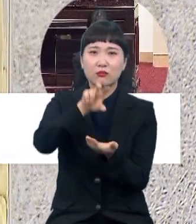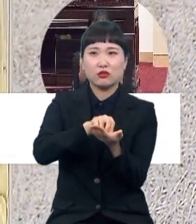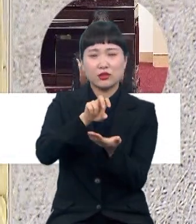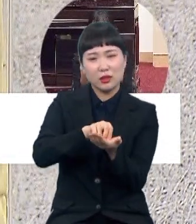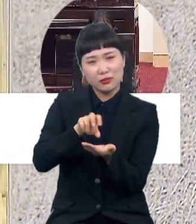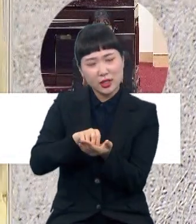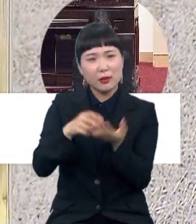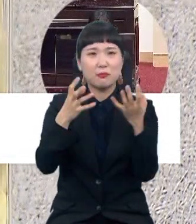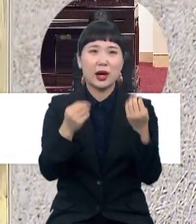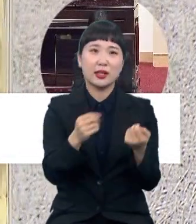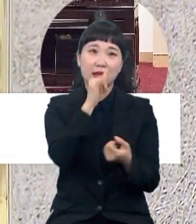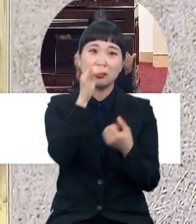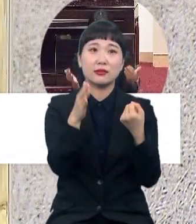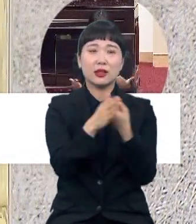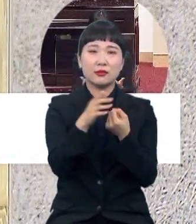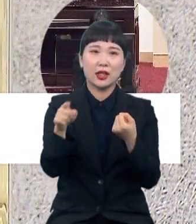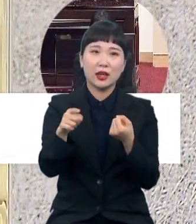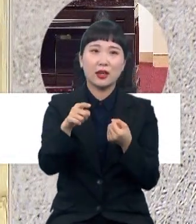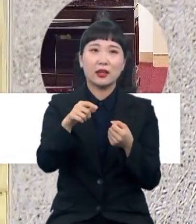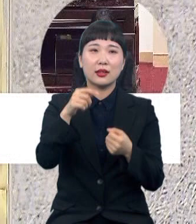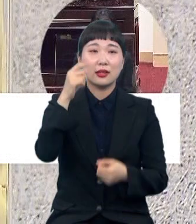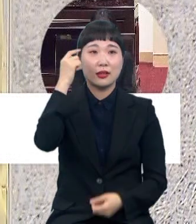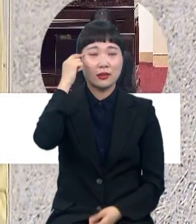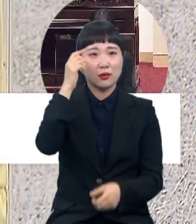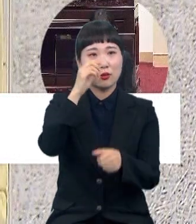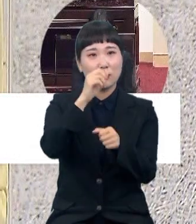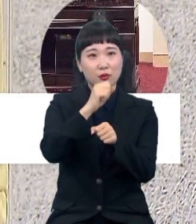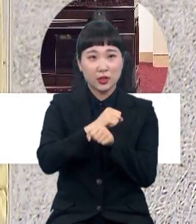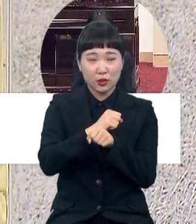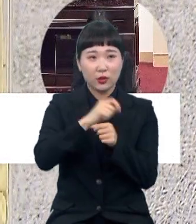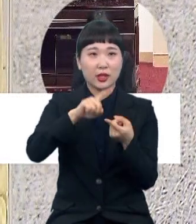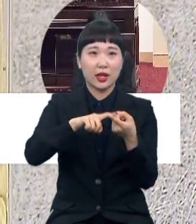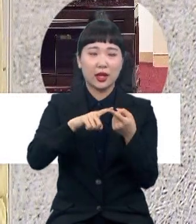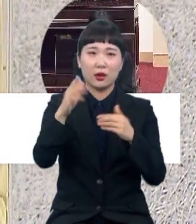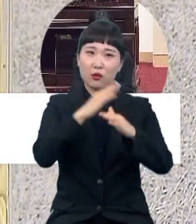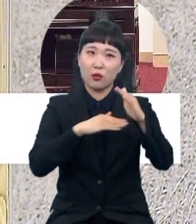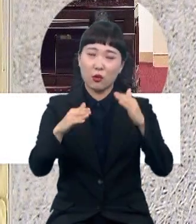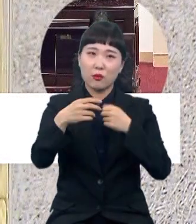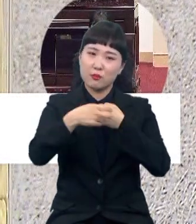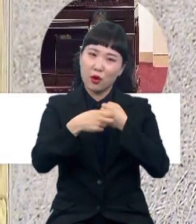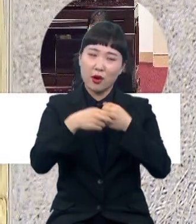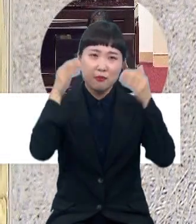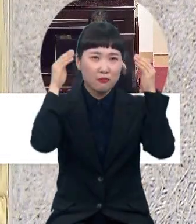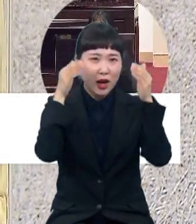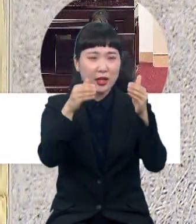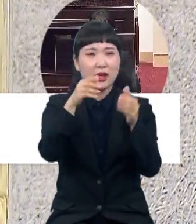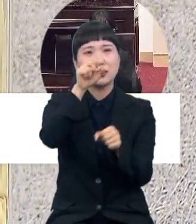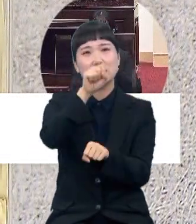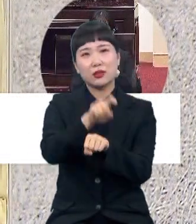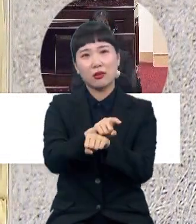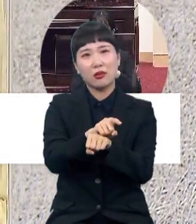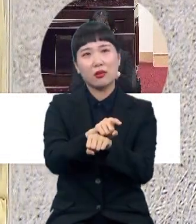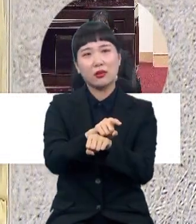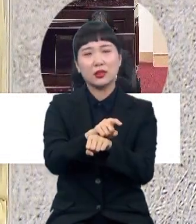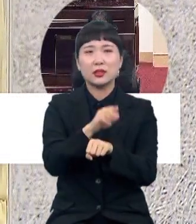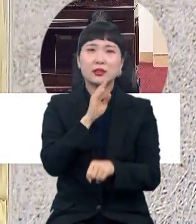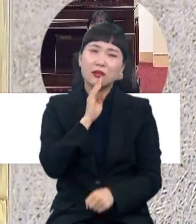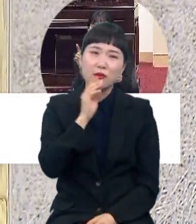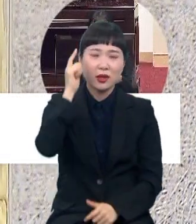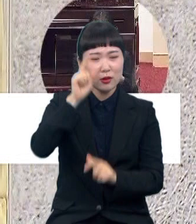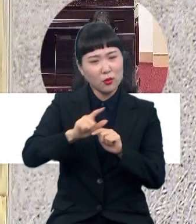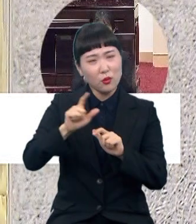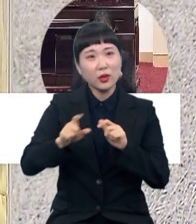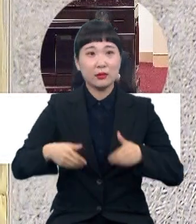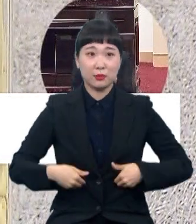것들을 다 감안을 했을 때에 우리 공공의료가 나가야 될 방향이 뭔지에 대한 아주 심사숙고가